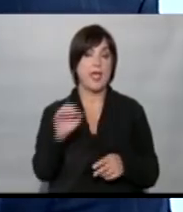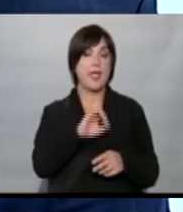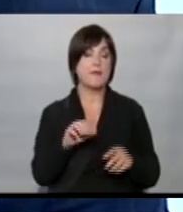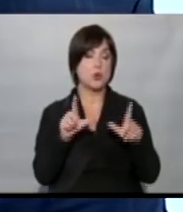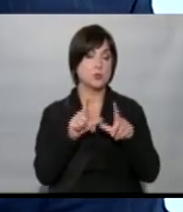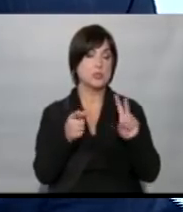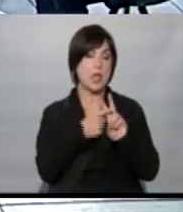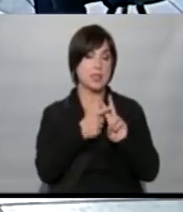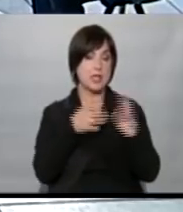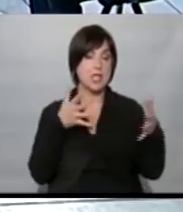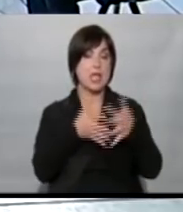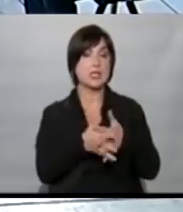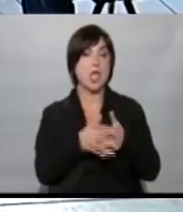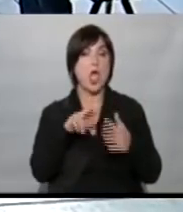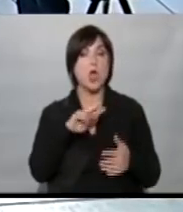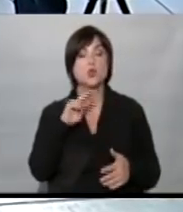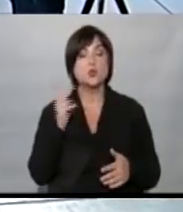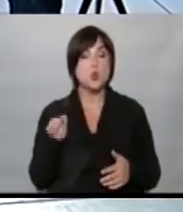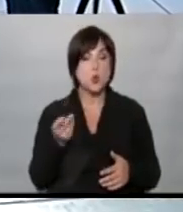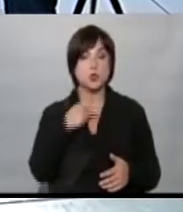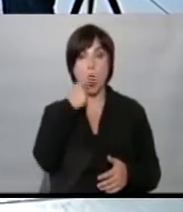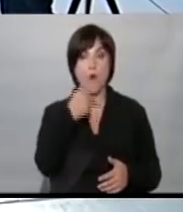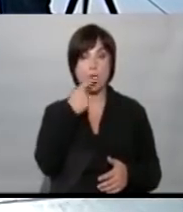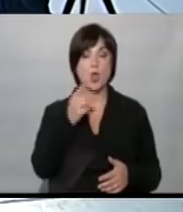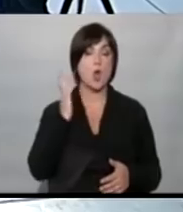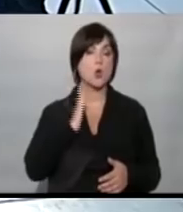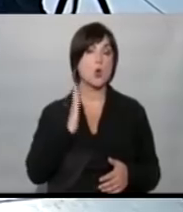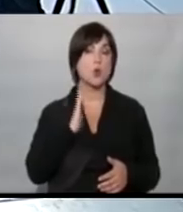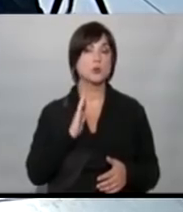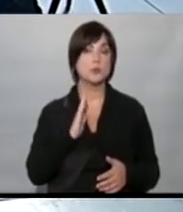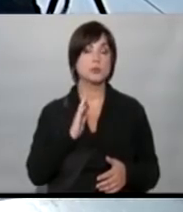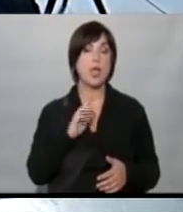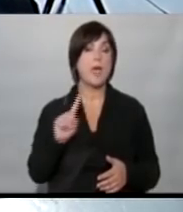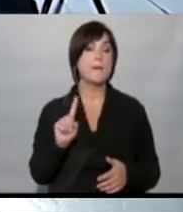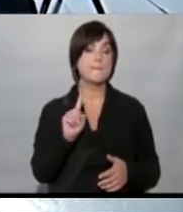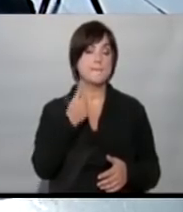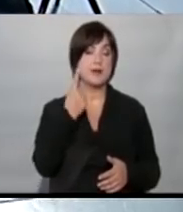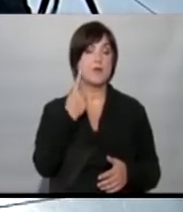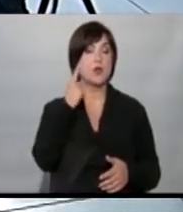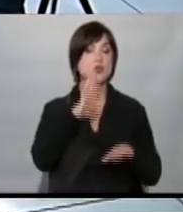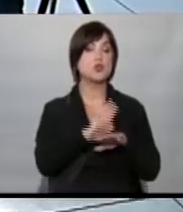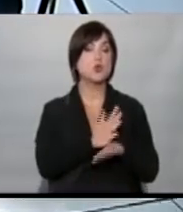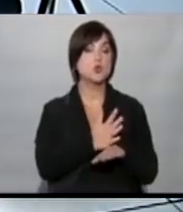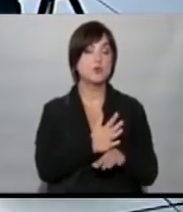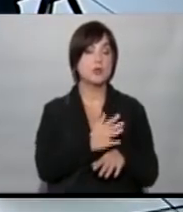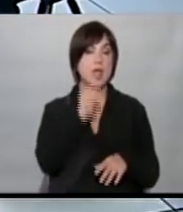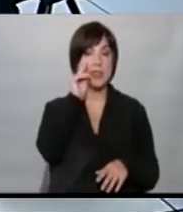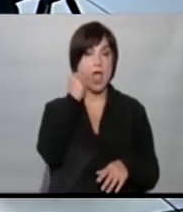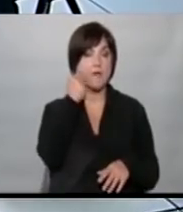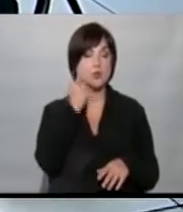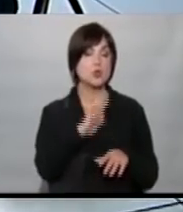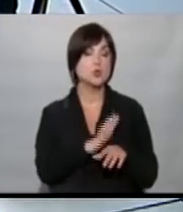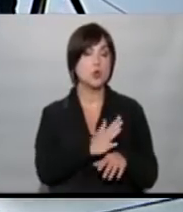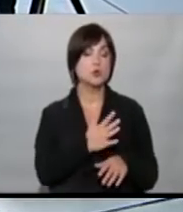евроатлантски интеграции. А другото што вели господи, мислам дека прво чувството, националното